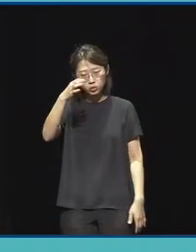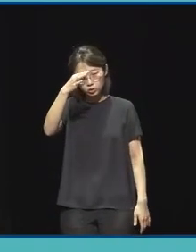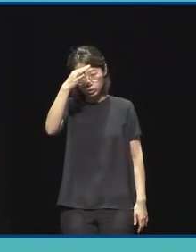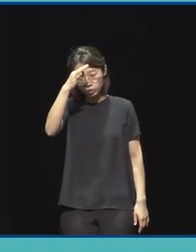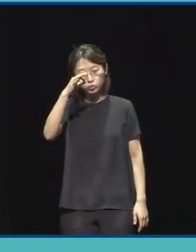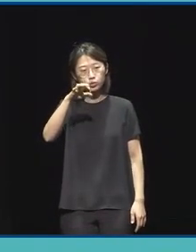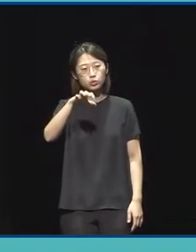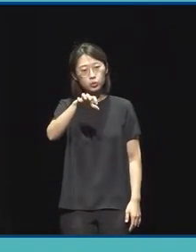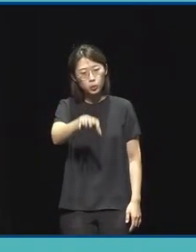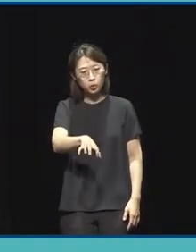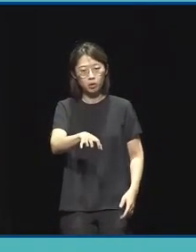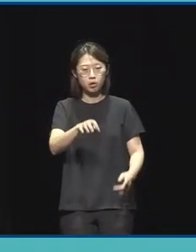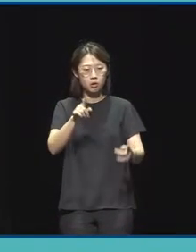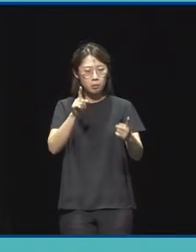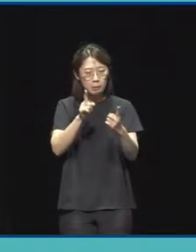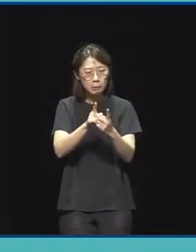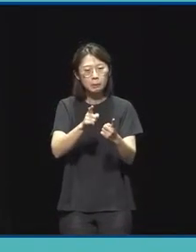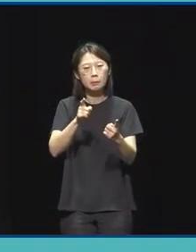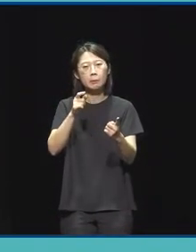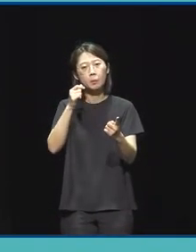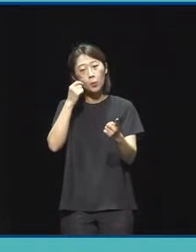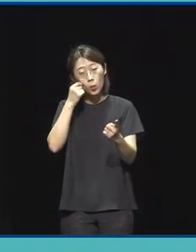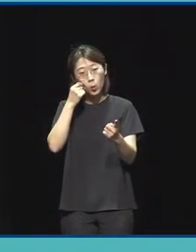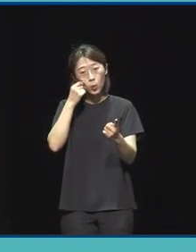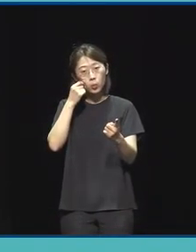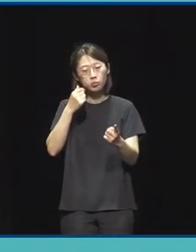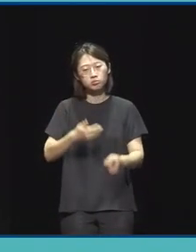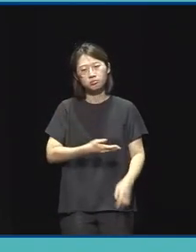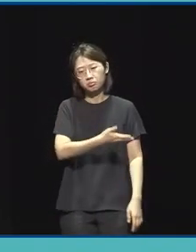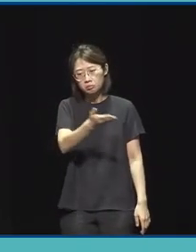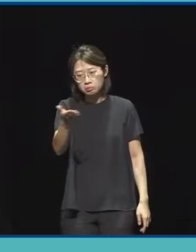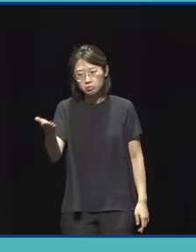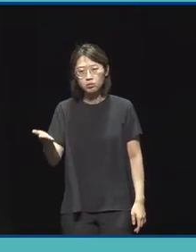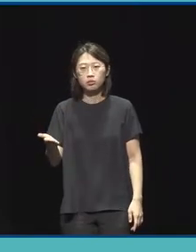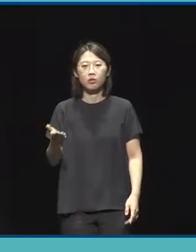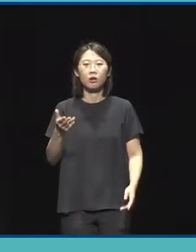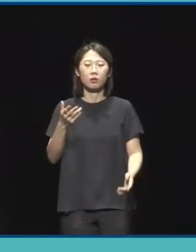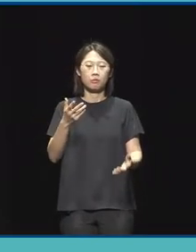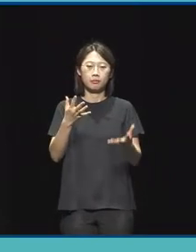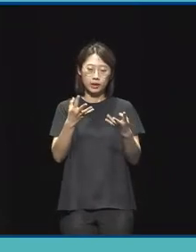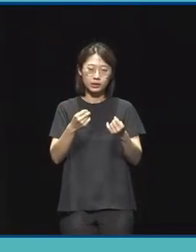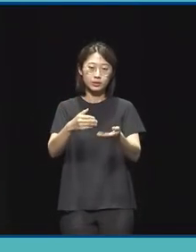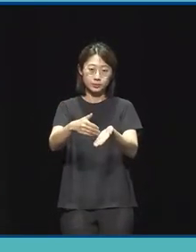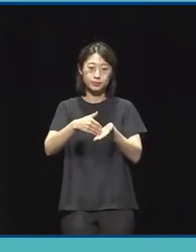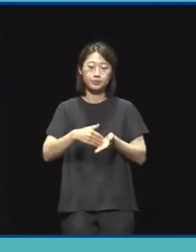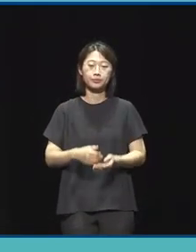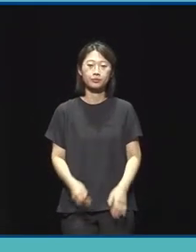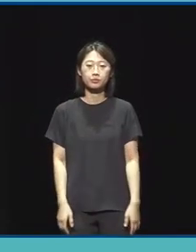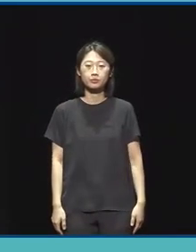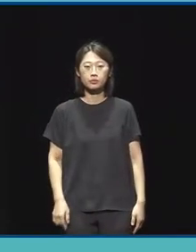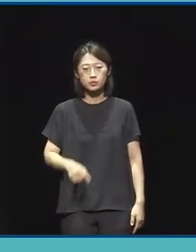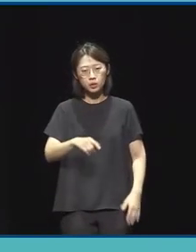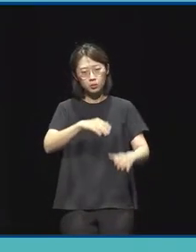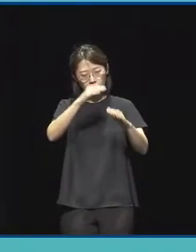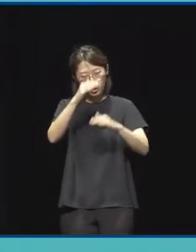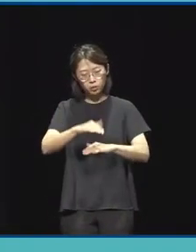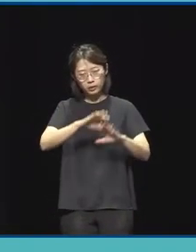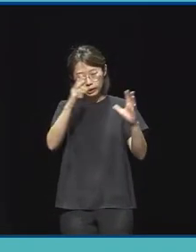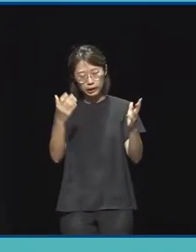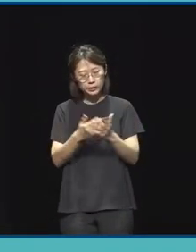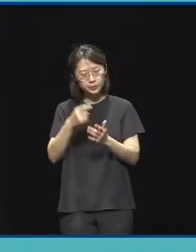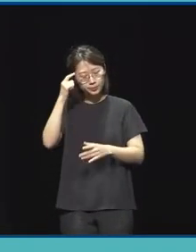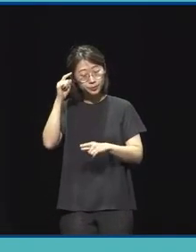현장과 떨어져 있을 수밖에 없었던 예술인들이 많다는 문제입니다 이런 상황들을 고려해서